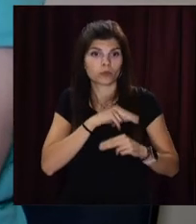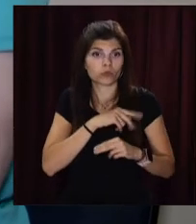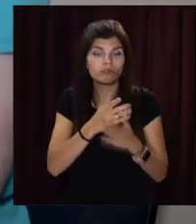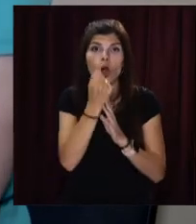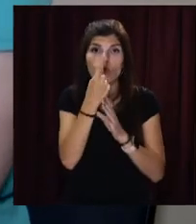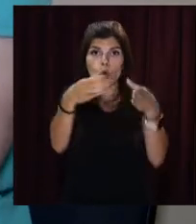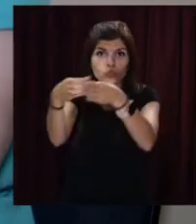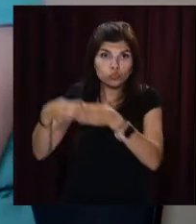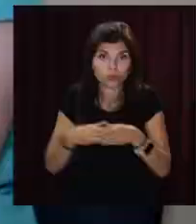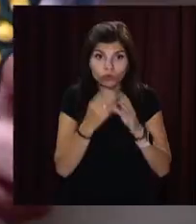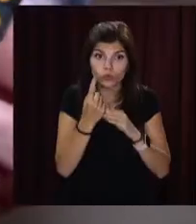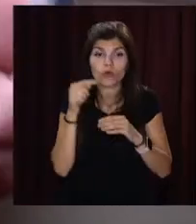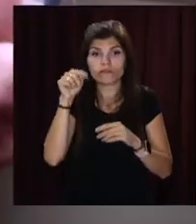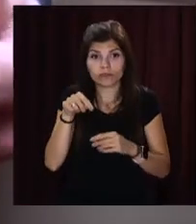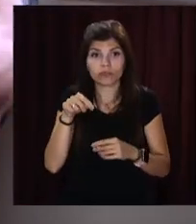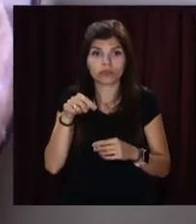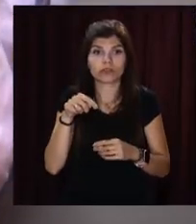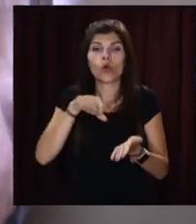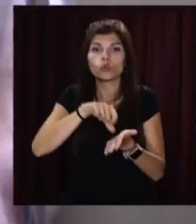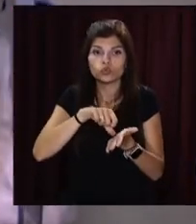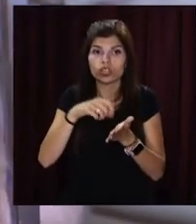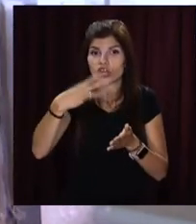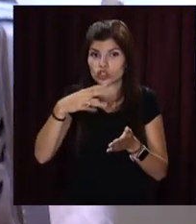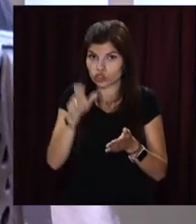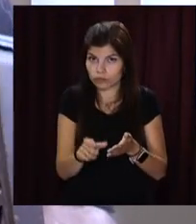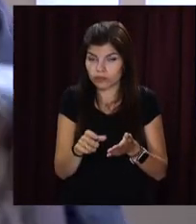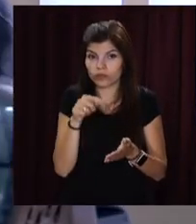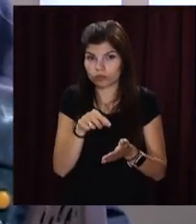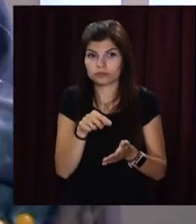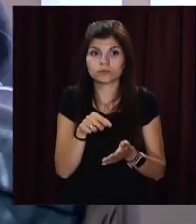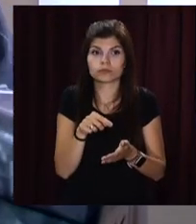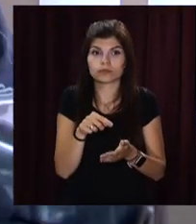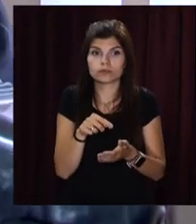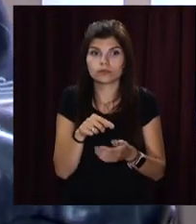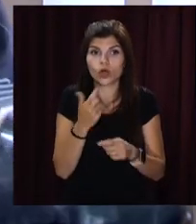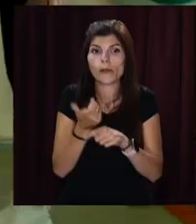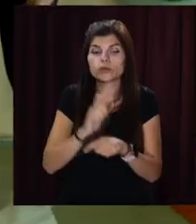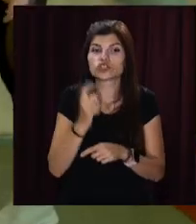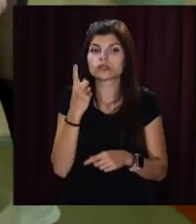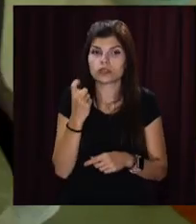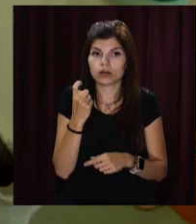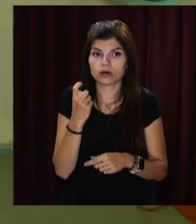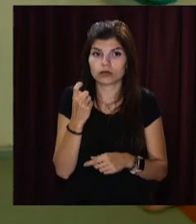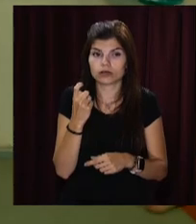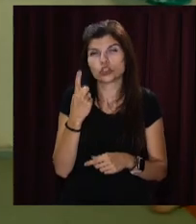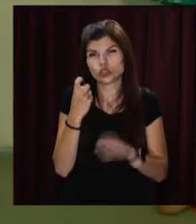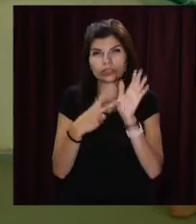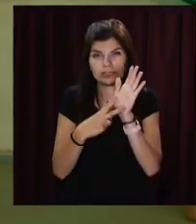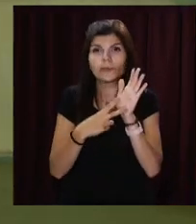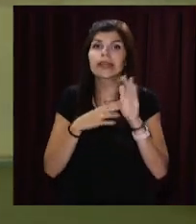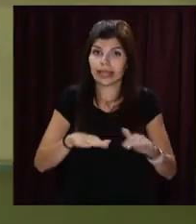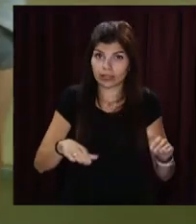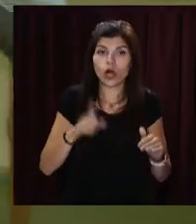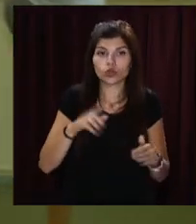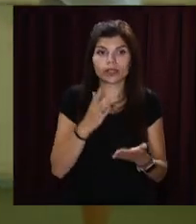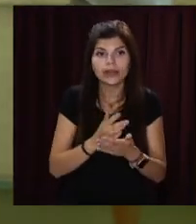них беруть участь 130 чоловік, з них більше 107 чоловік – діти.